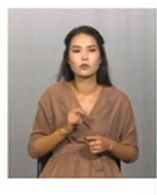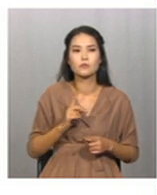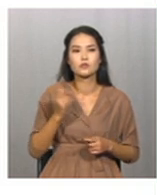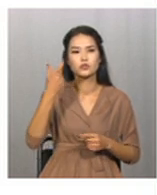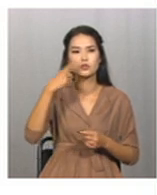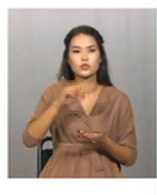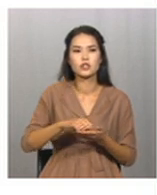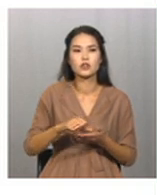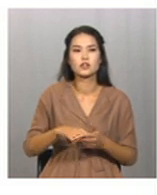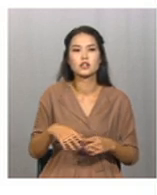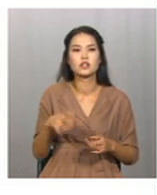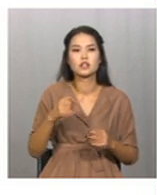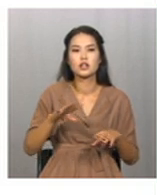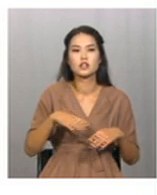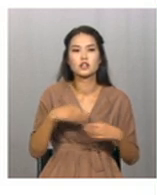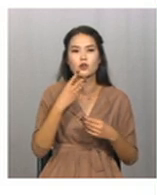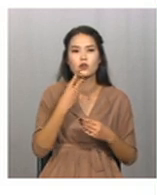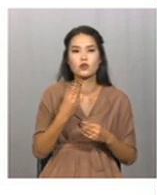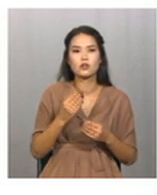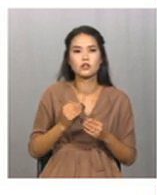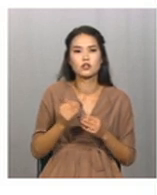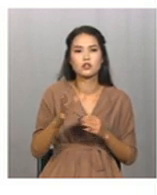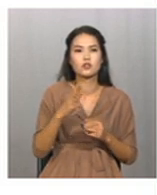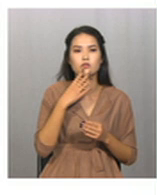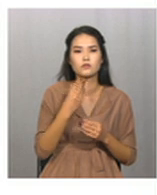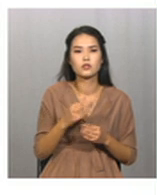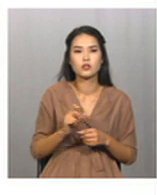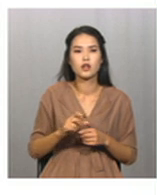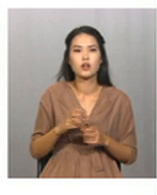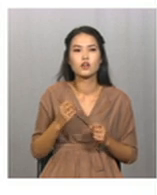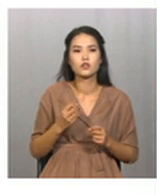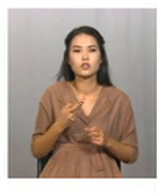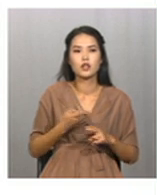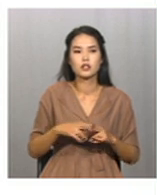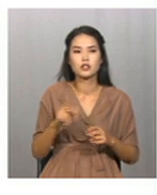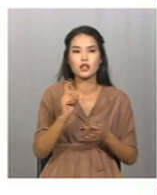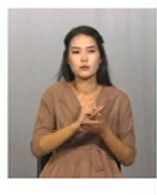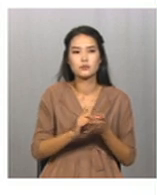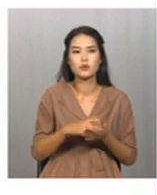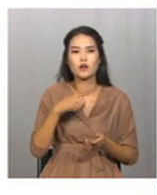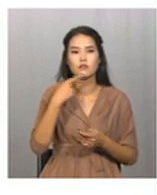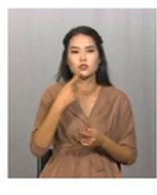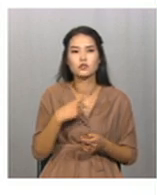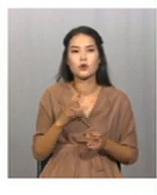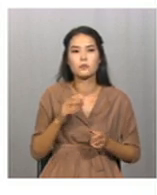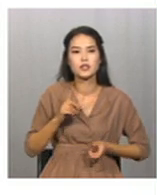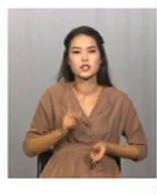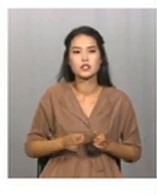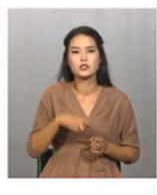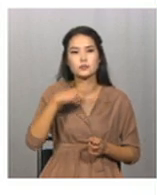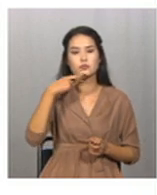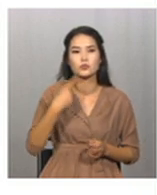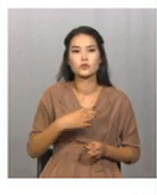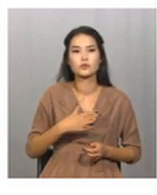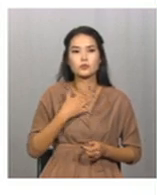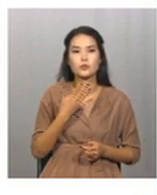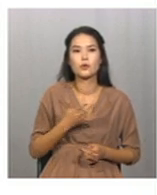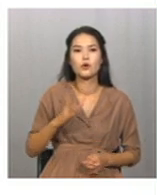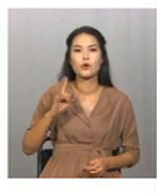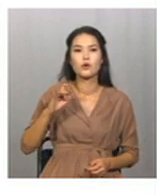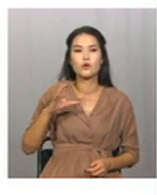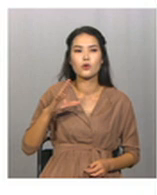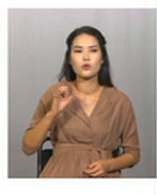том, что героиня не отделяет себя от народа. Еще один эпизод, говорящий об истинном русском